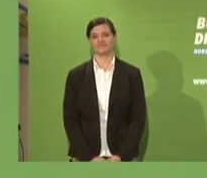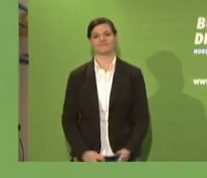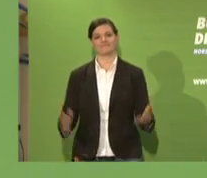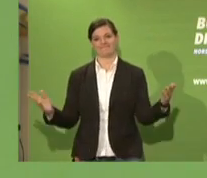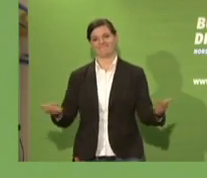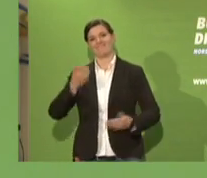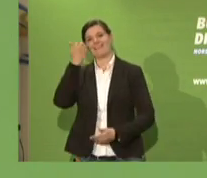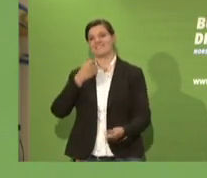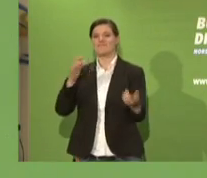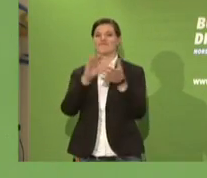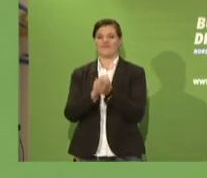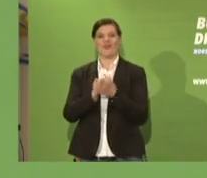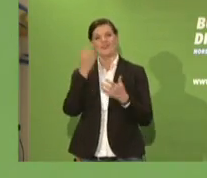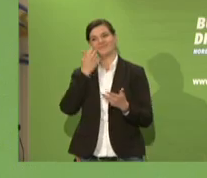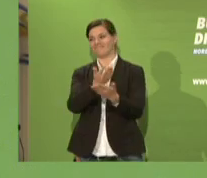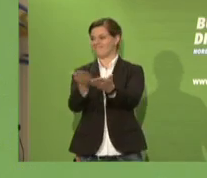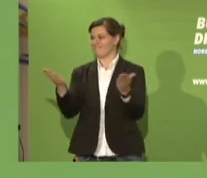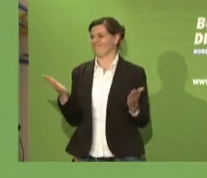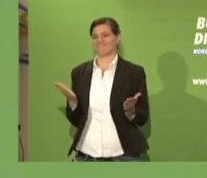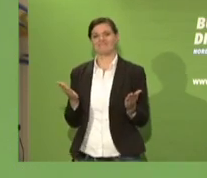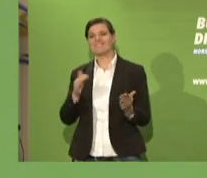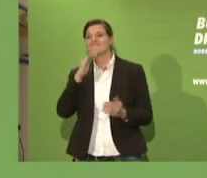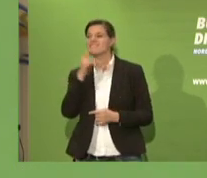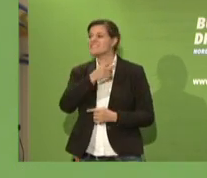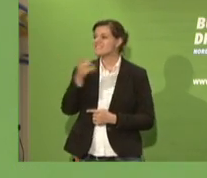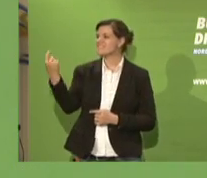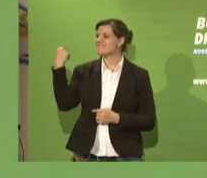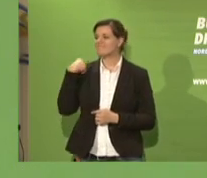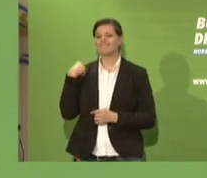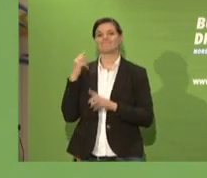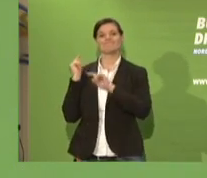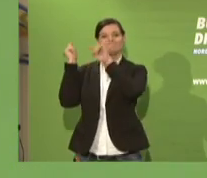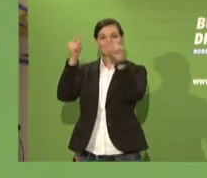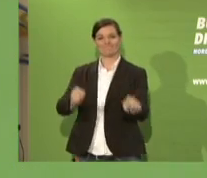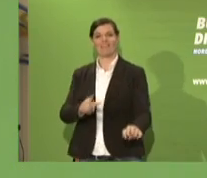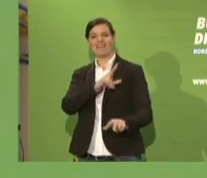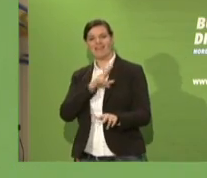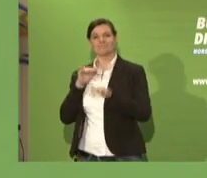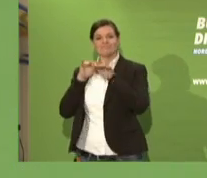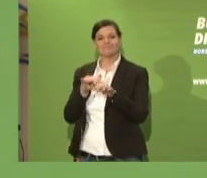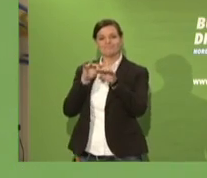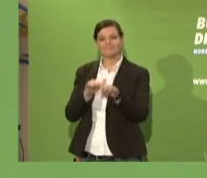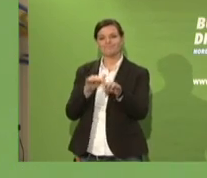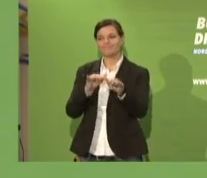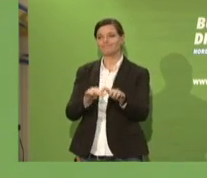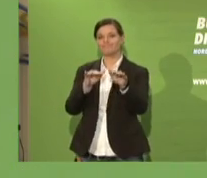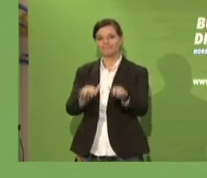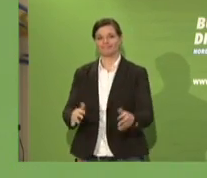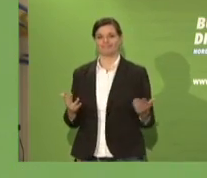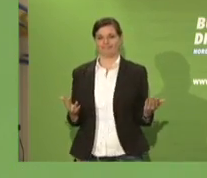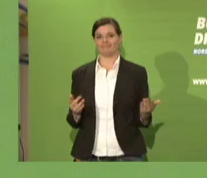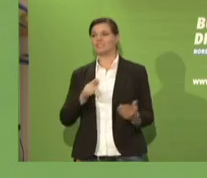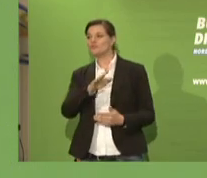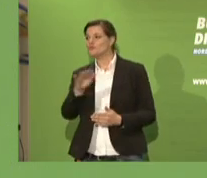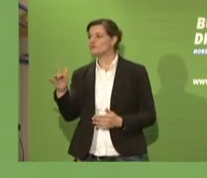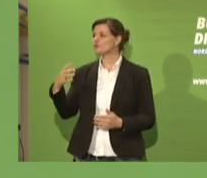Ja, liebe Freundinnen und Freunde, viele von euch hatten heute Morgen eine etwas längere Anreise. Viele von euch hatten heute Morgen noch